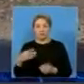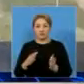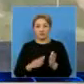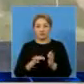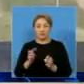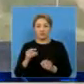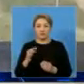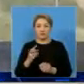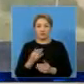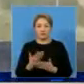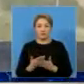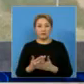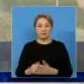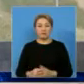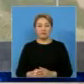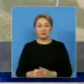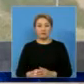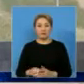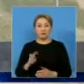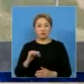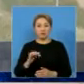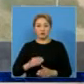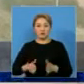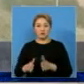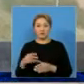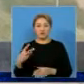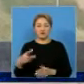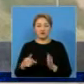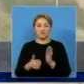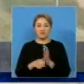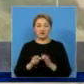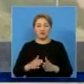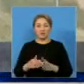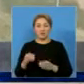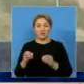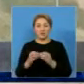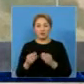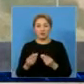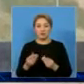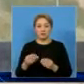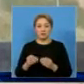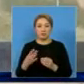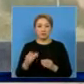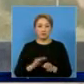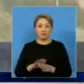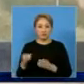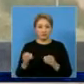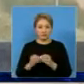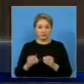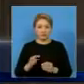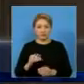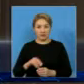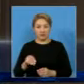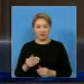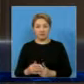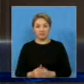24,2 миллиарда тенге. И Нурлыжол 26 проектов на сумму 14,8 миллиардов тенге.